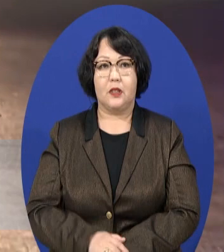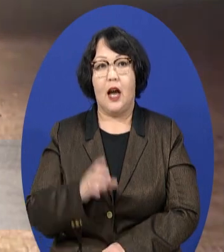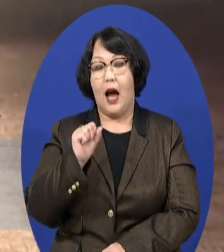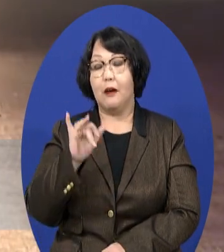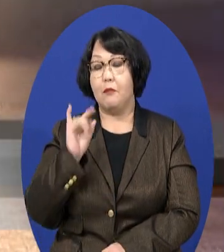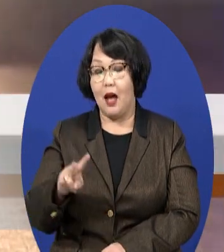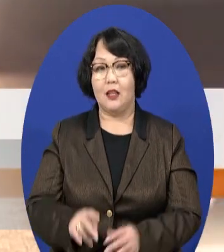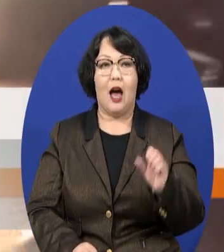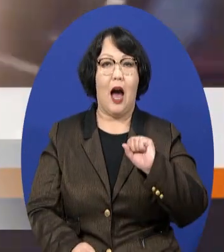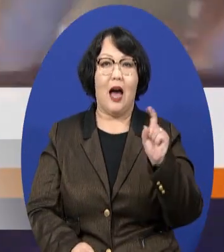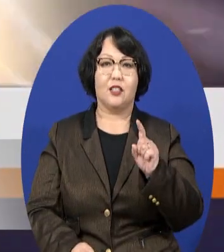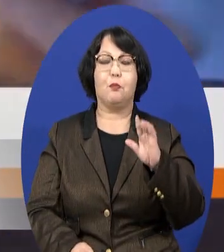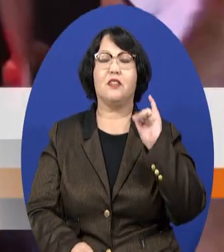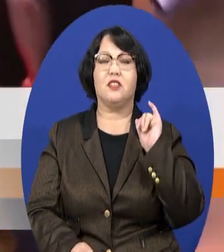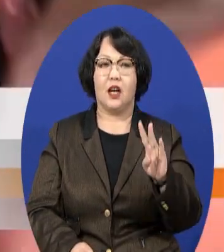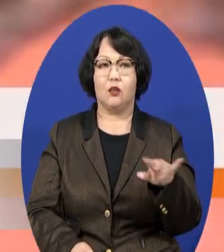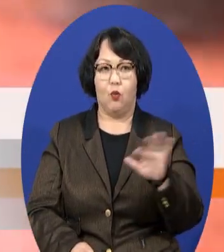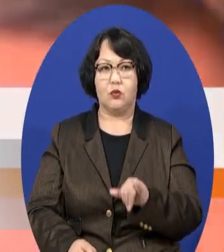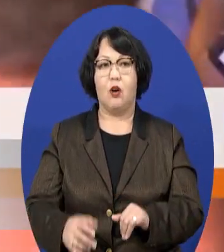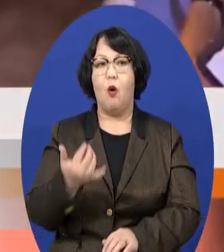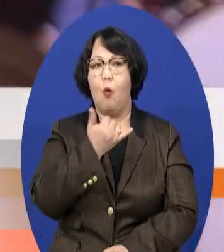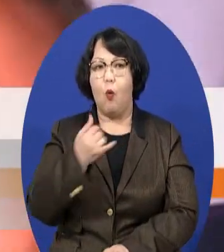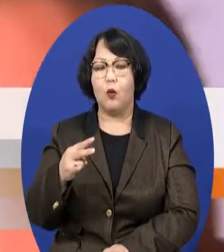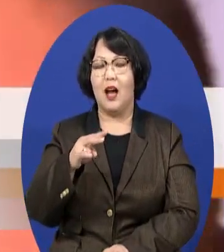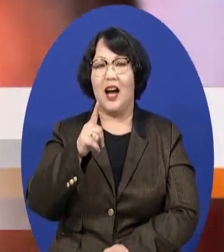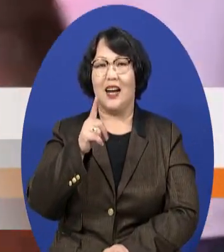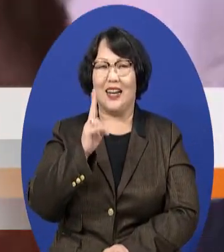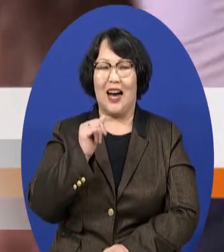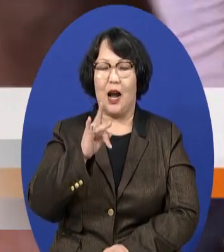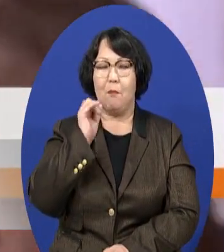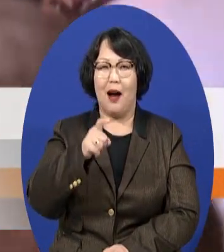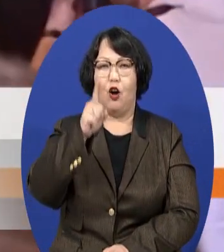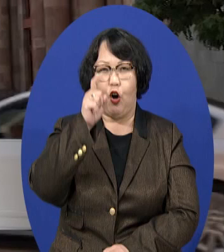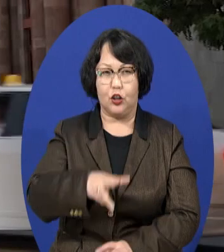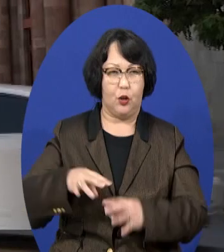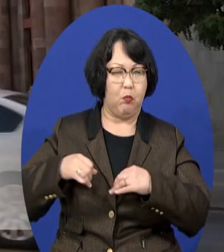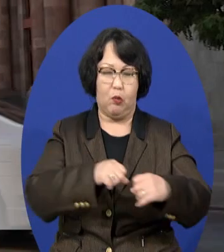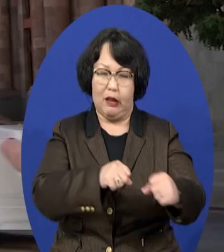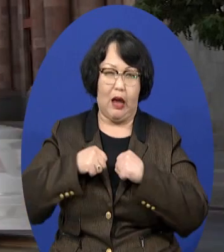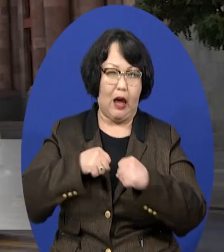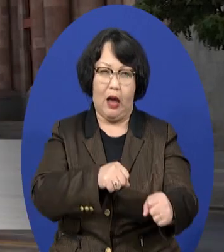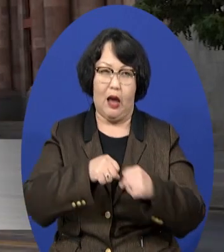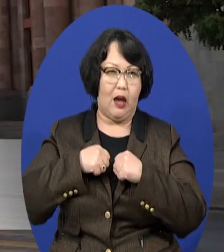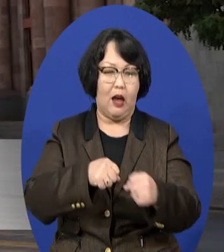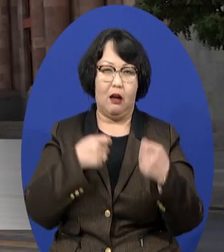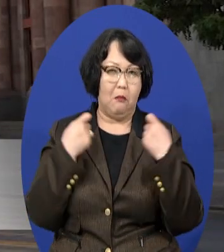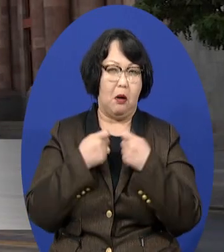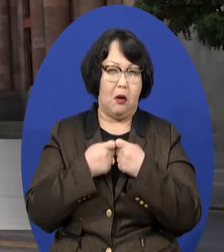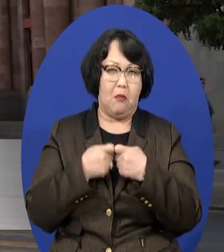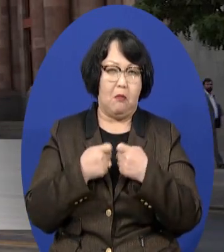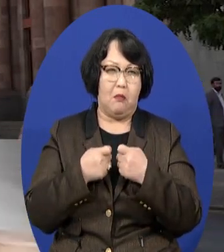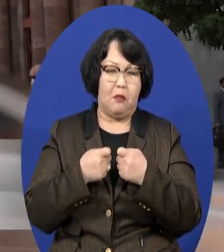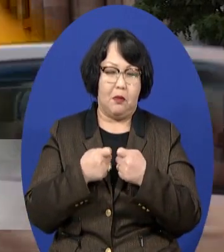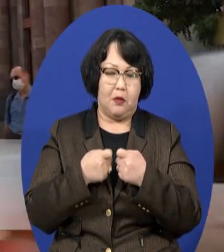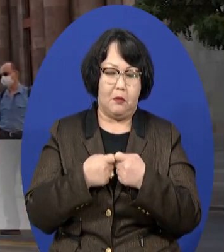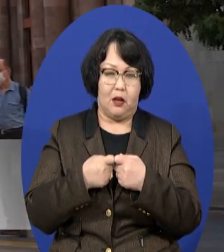Армен Азербайджан улсууд уулын Карабахыг булаалдаж 6-7 хоногийн хугацаанд цэвсэгт мөргөлдөө өрнүүлсэн юм аа. Газар нутгийн Маргаанаас үүдэлтэй